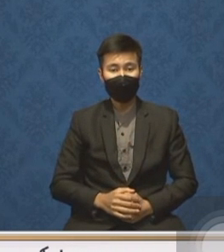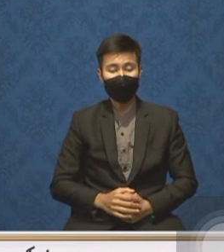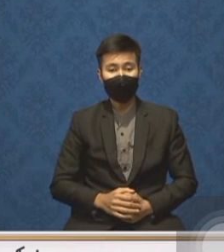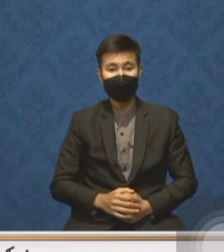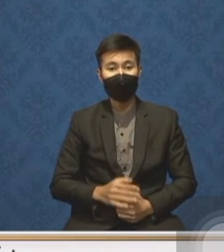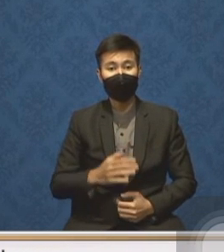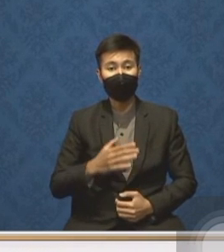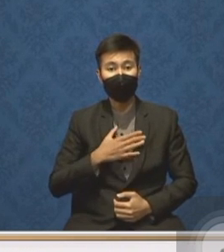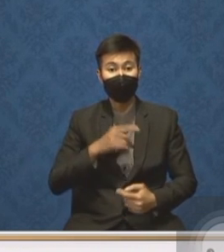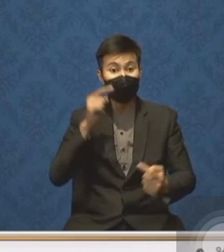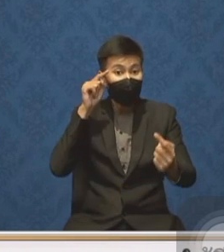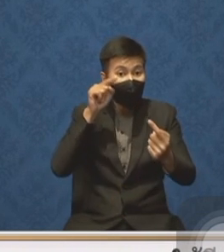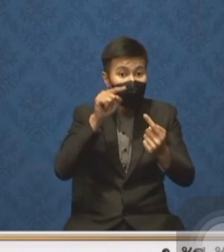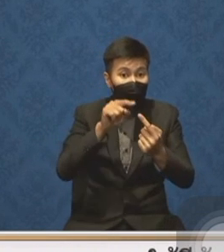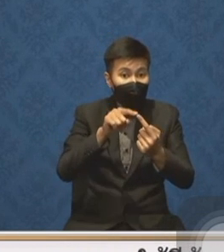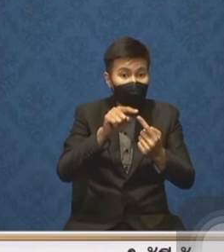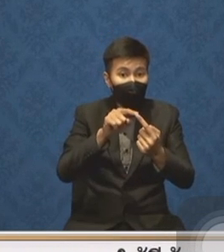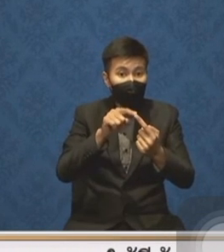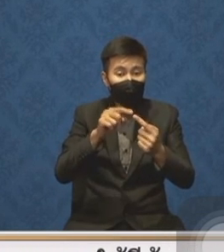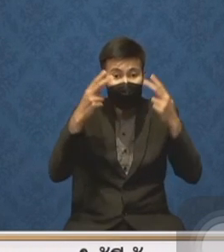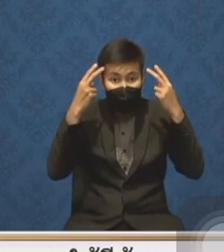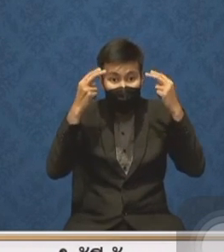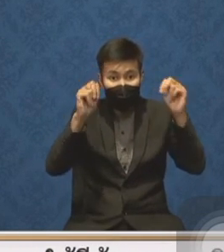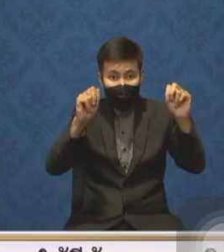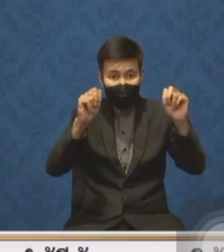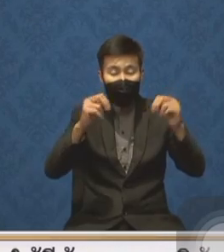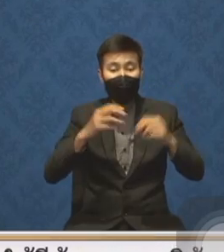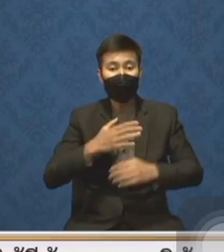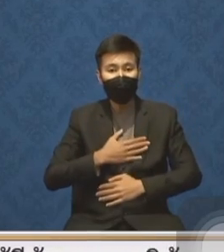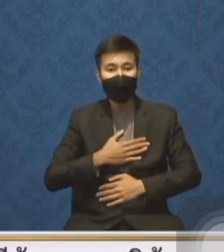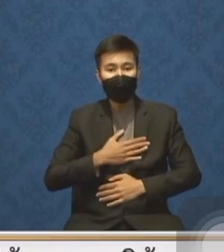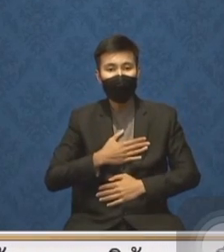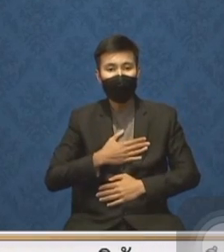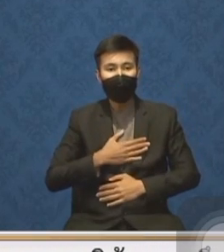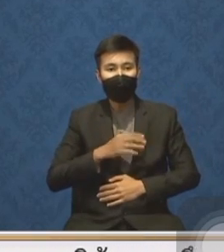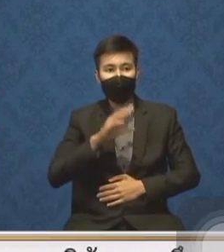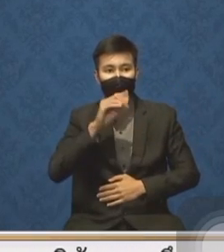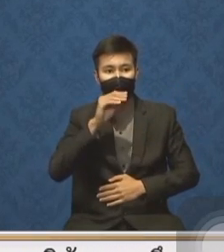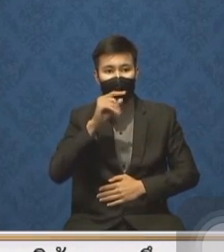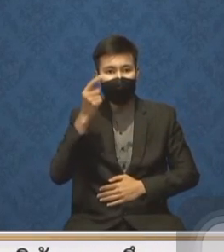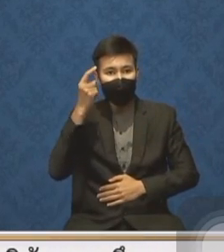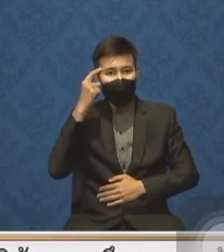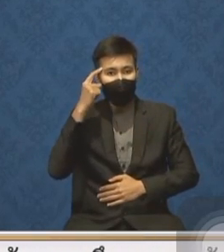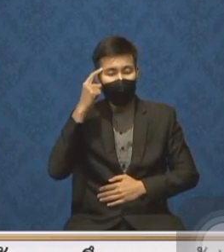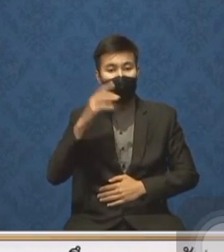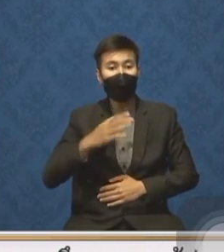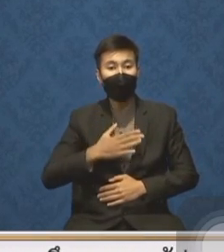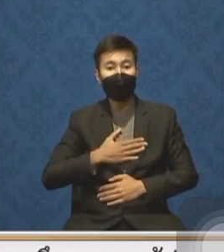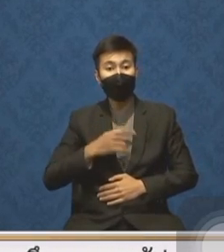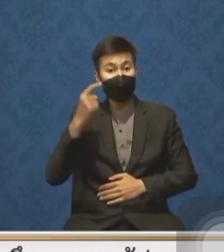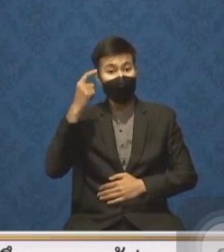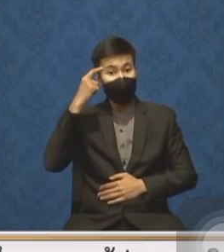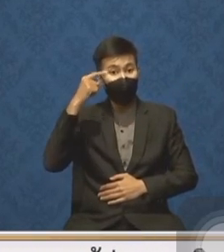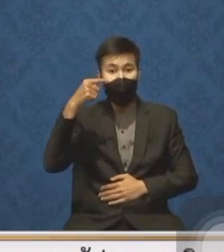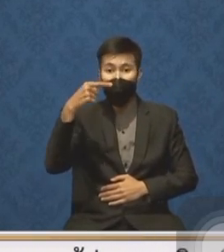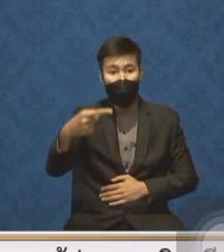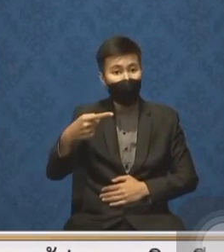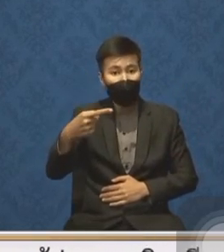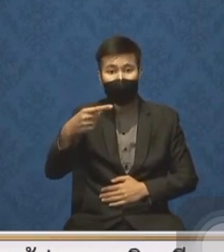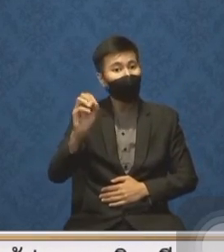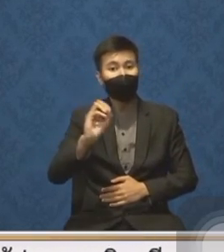ท่านประธานไปถึงท่านนายกนะครับผมขอพูดด้วยความบริสุทธิ์ใจผมไม่เคยมีอคติกับท่านนายกเลยสักนิดเดียว